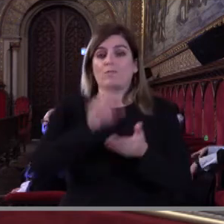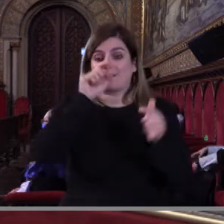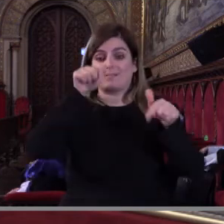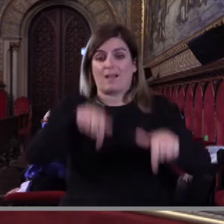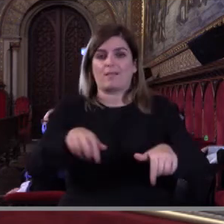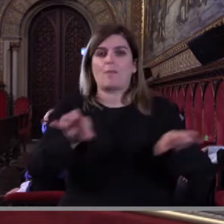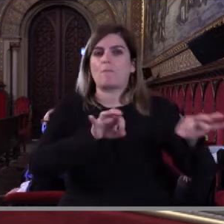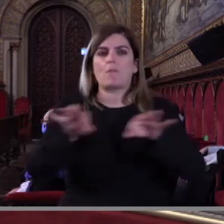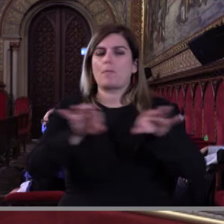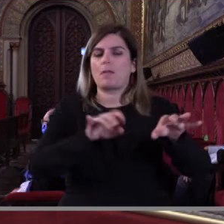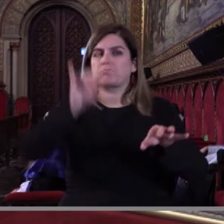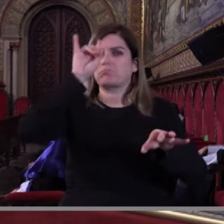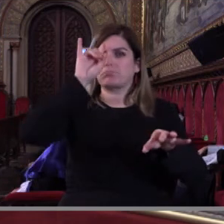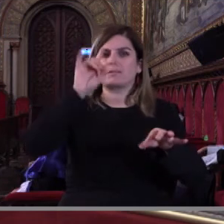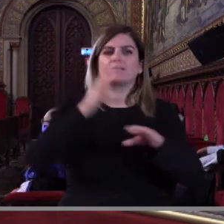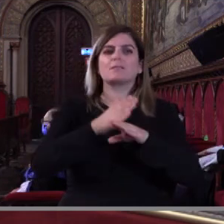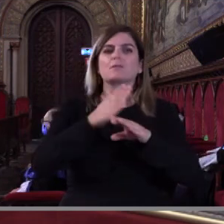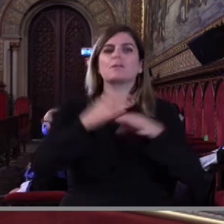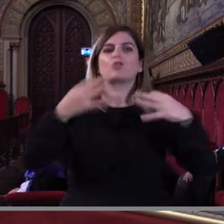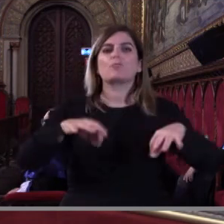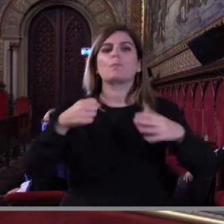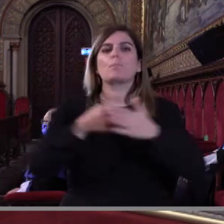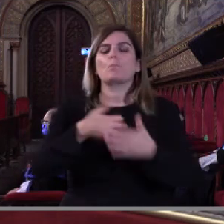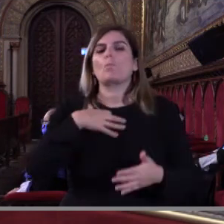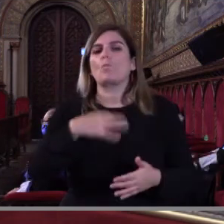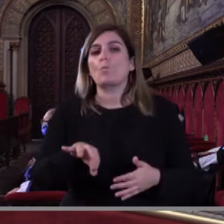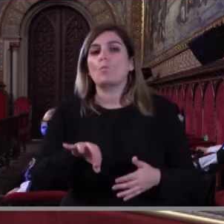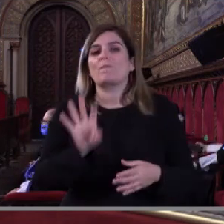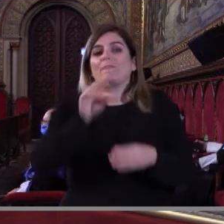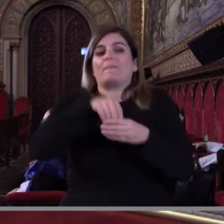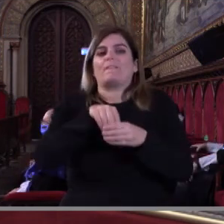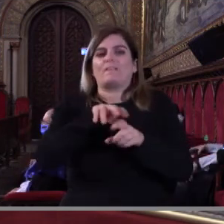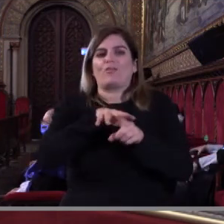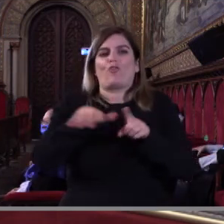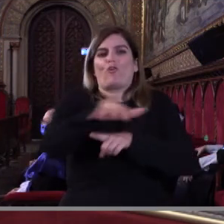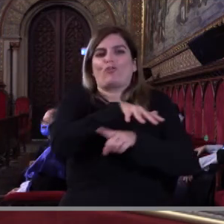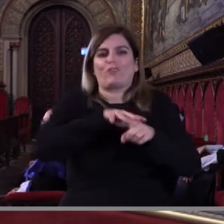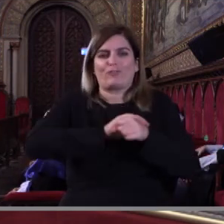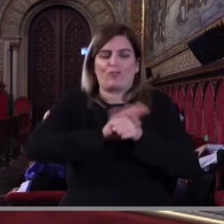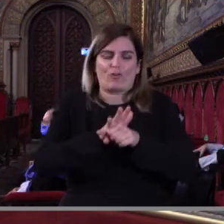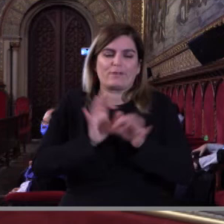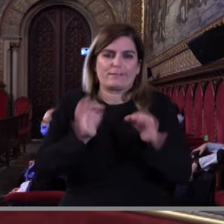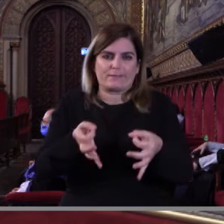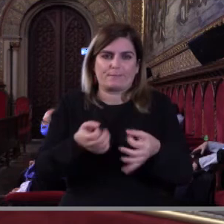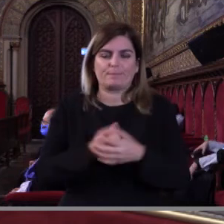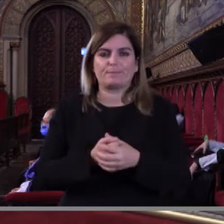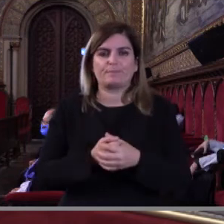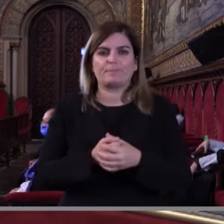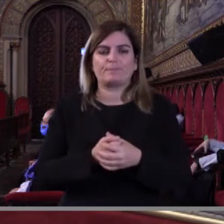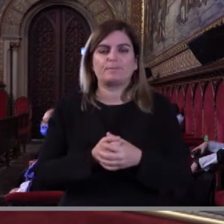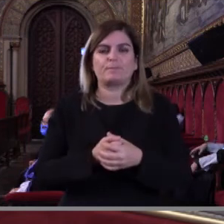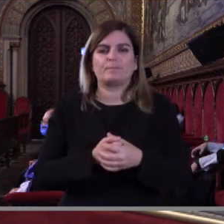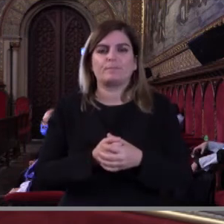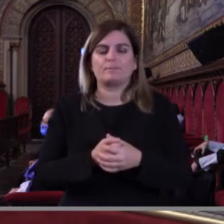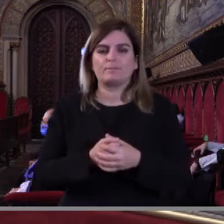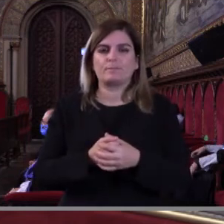pugui iniciar amb la màxima normalitat possible dins de les circumstàncies excepcionals en les que estem, no? I en aquest sentit,